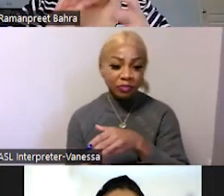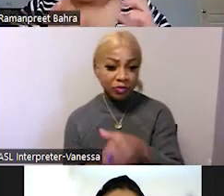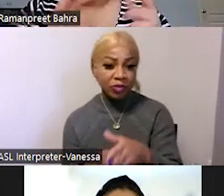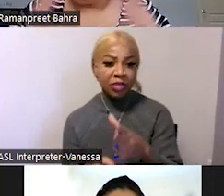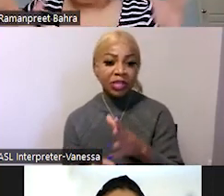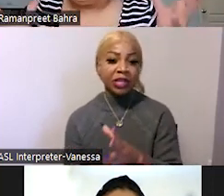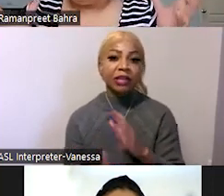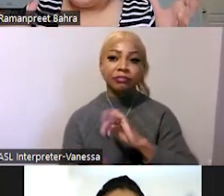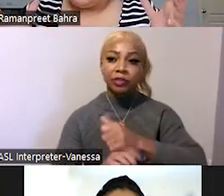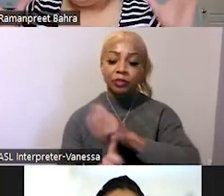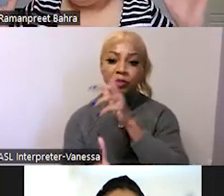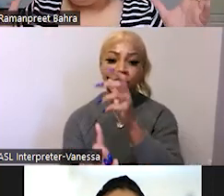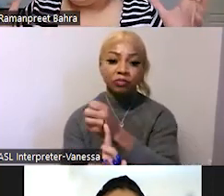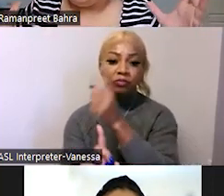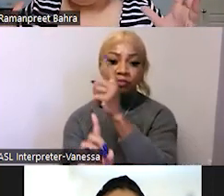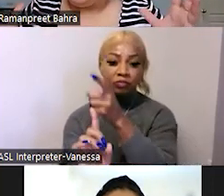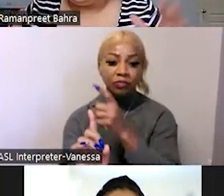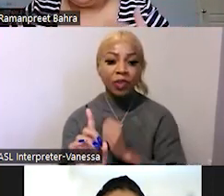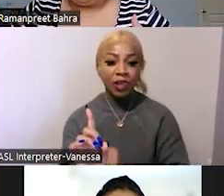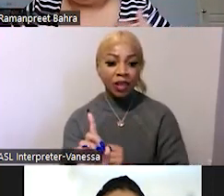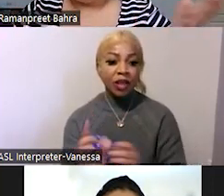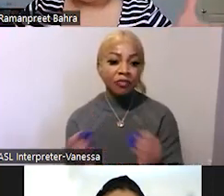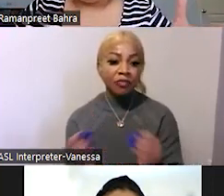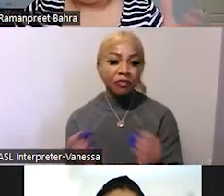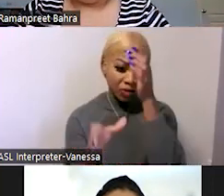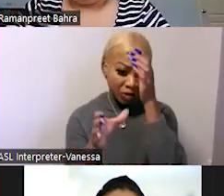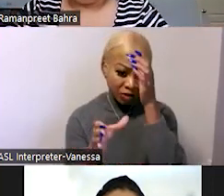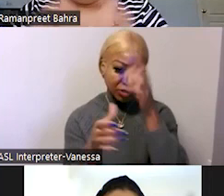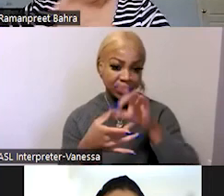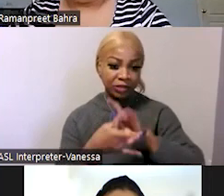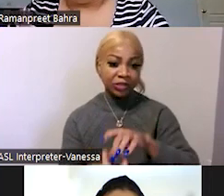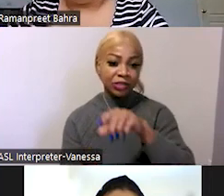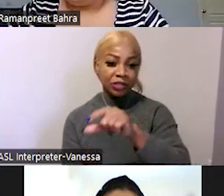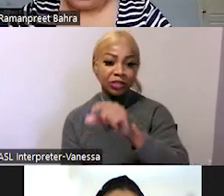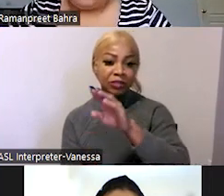travailler avec tout le monde, d'autres personnes dans le domaine afin